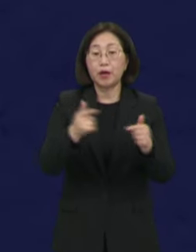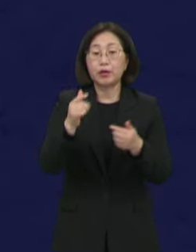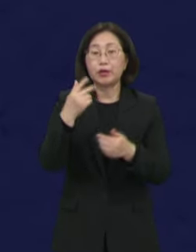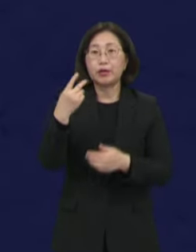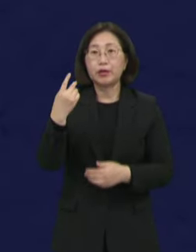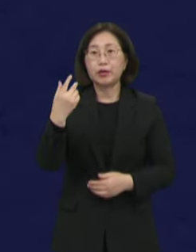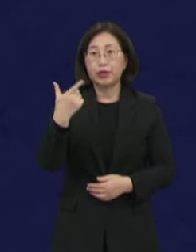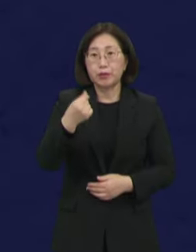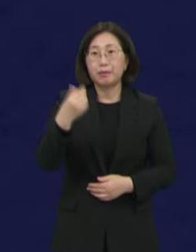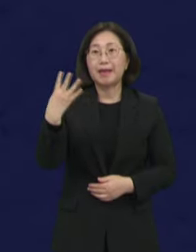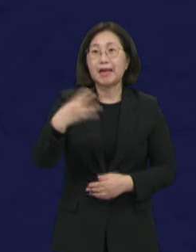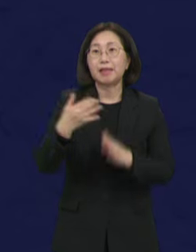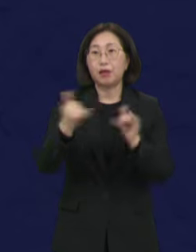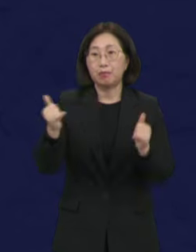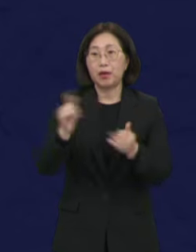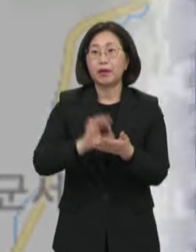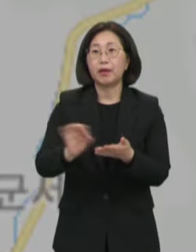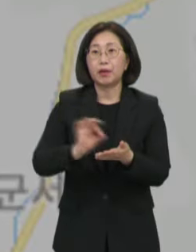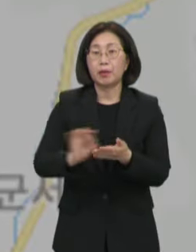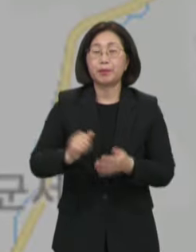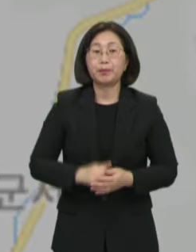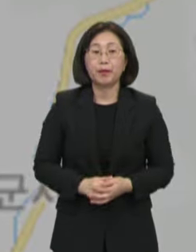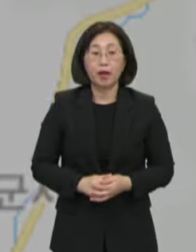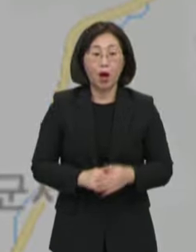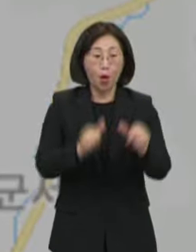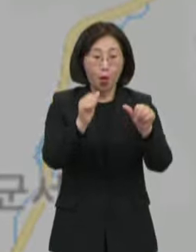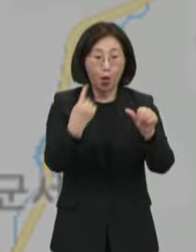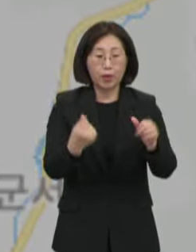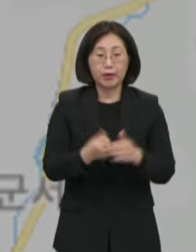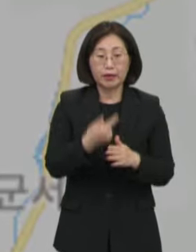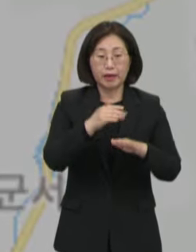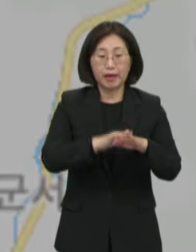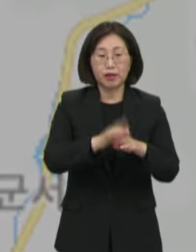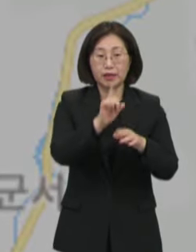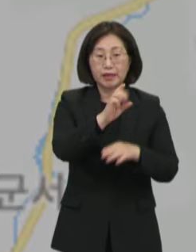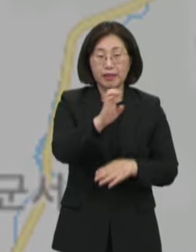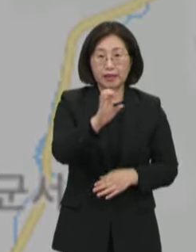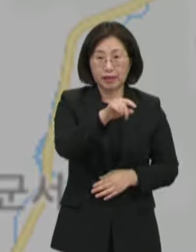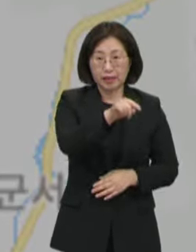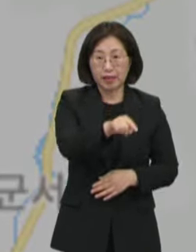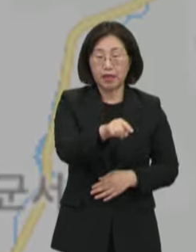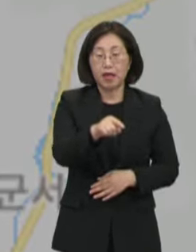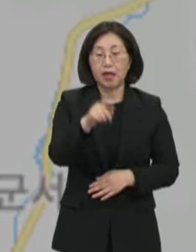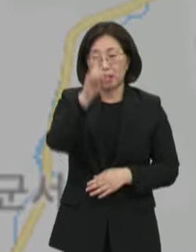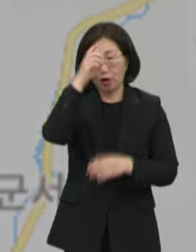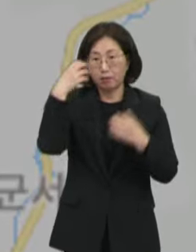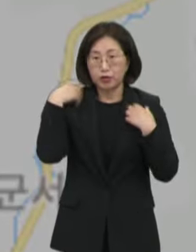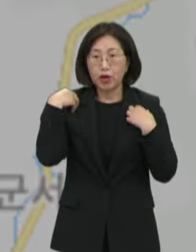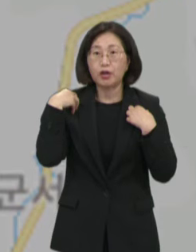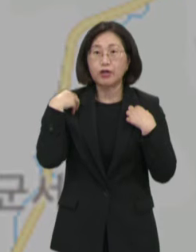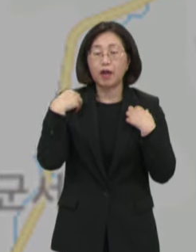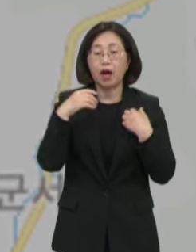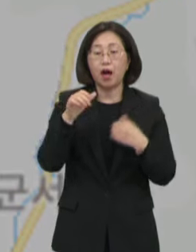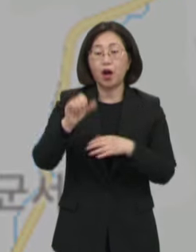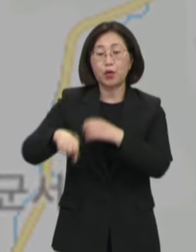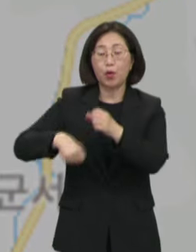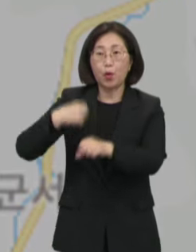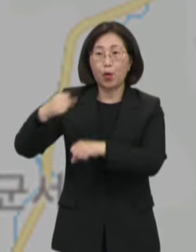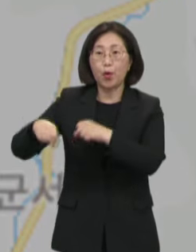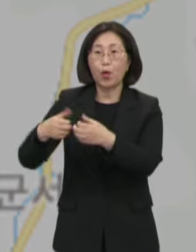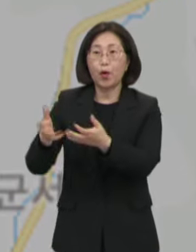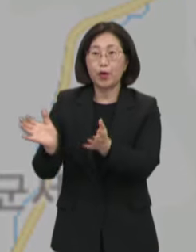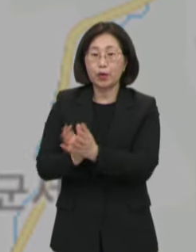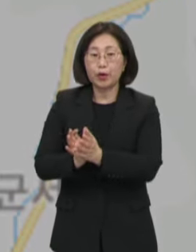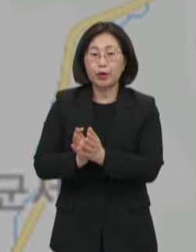명이 이용할 것으로 예측됩니다. 5호선은 대전 컨벤션센터를 지나 정부청사, 우월드까지 도심을